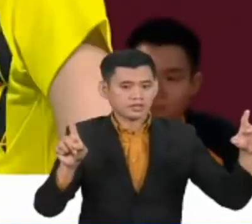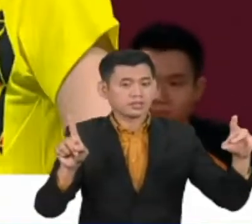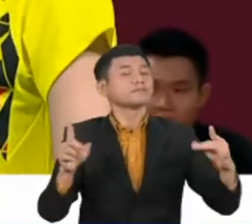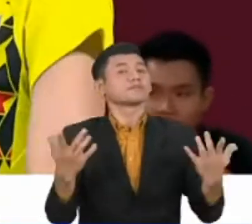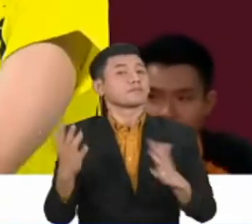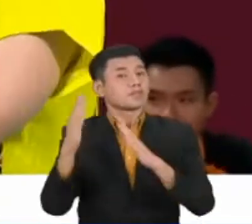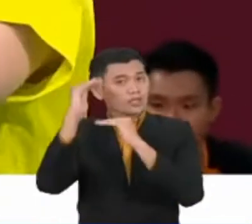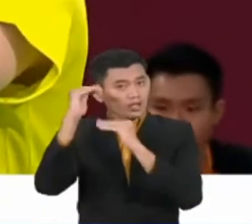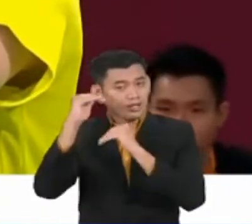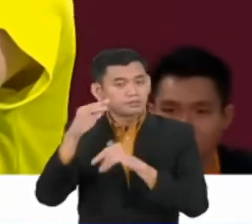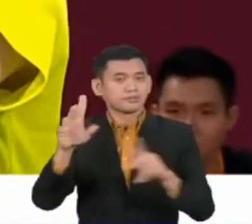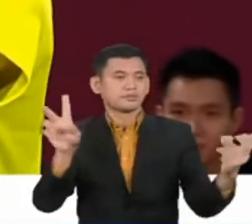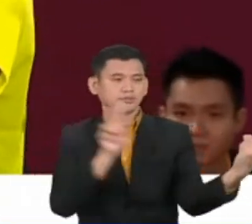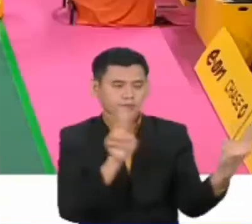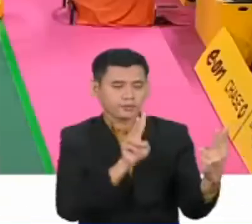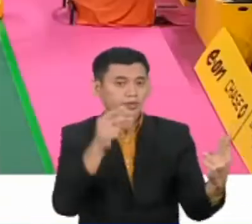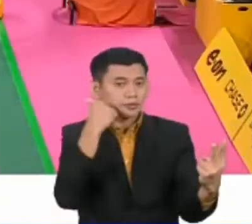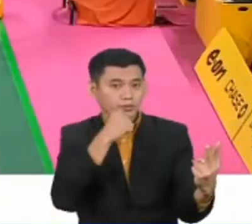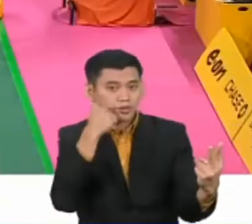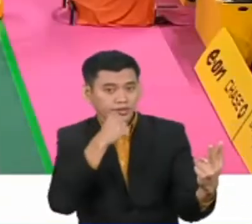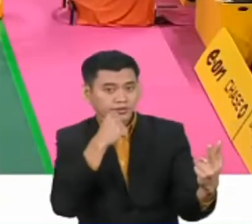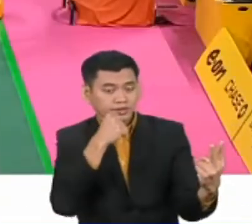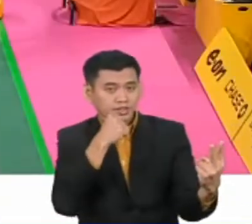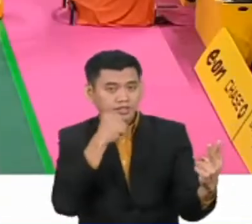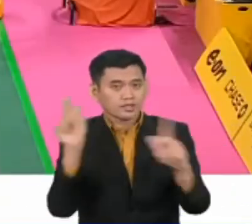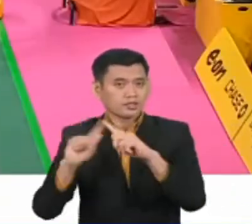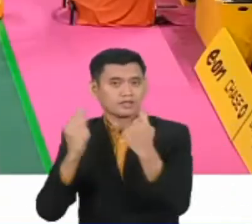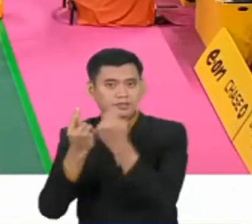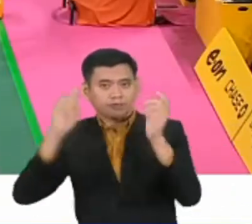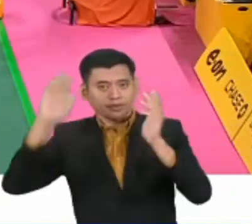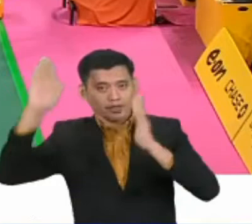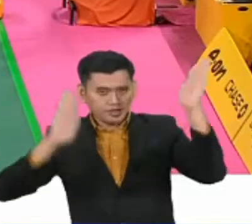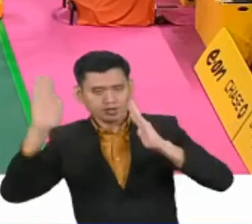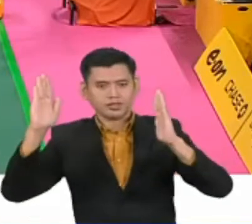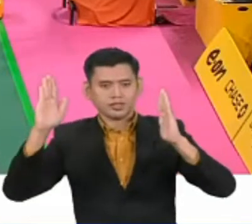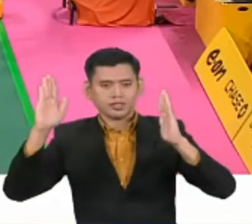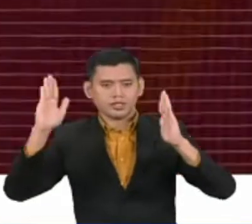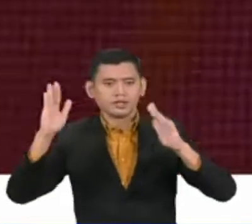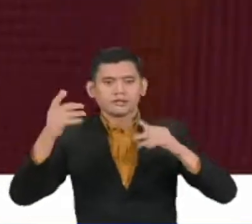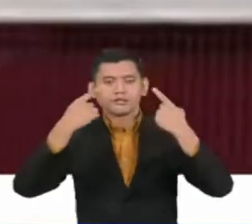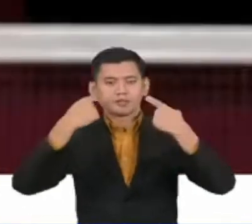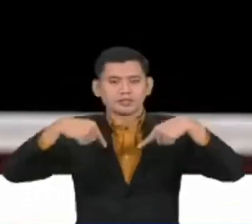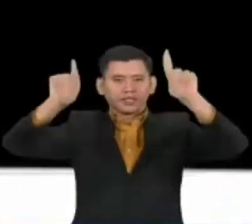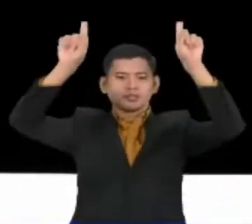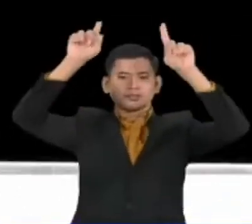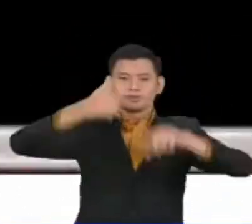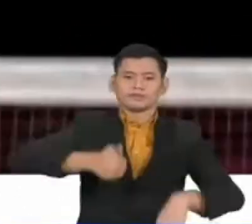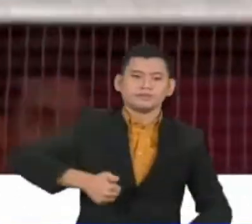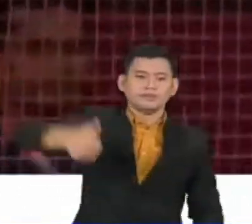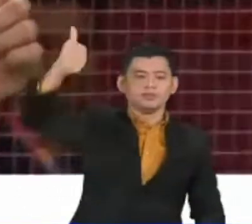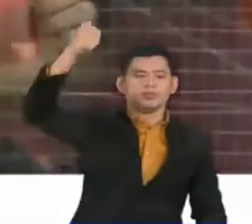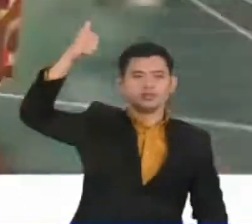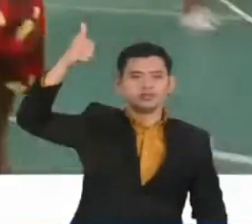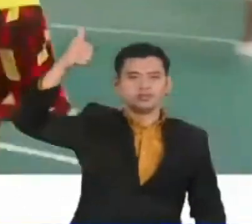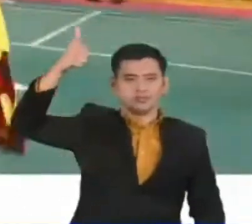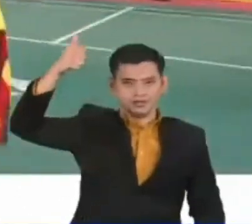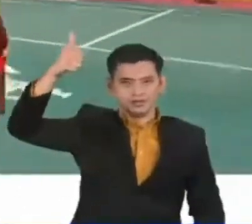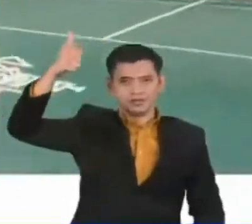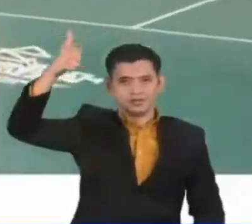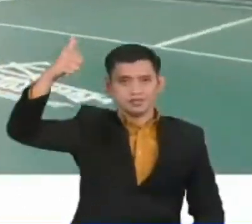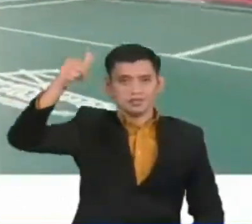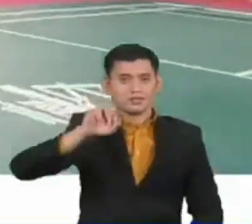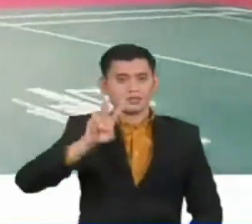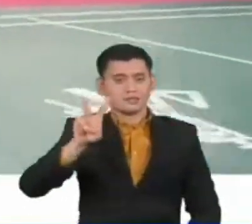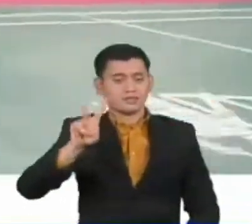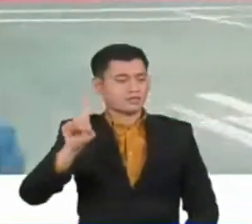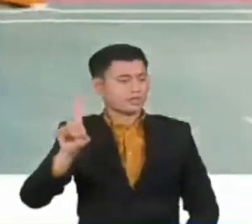utama wanita Pilitan dan Emtina pula tidak disisihkan mereka dengan menundukkan Jolly Trisa Ponapa Machinman anda